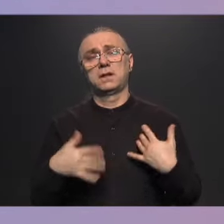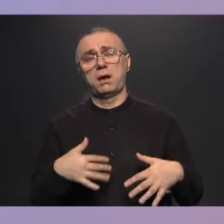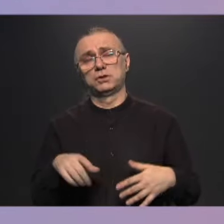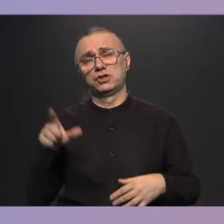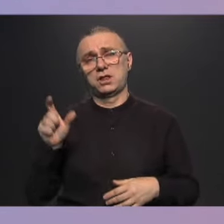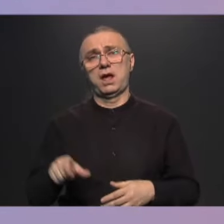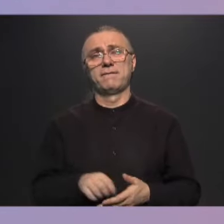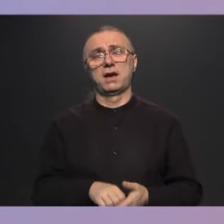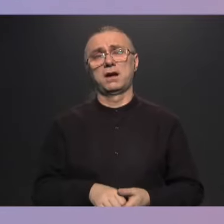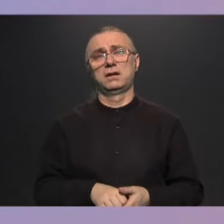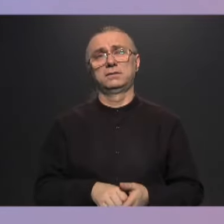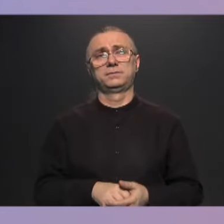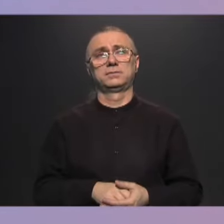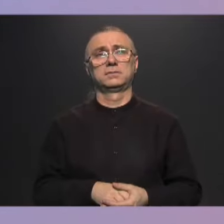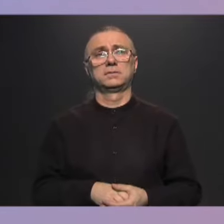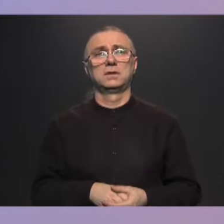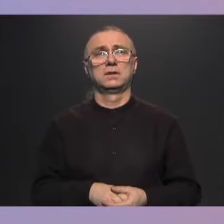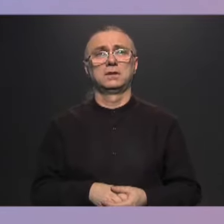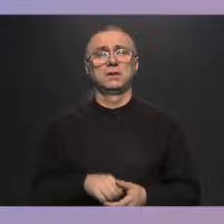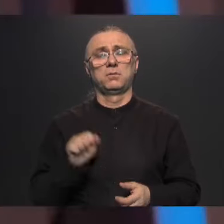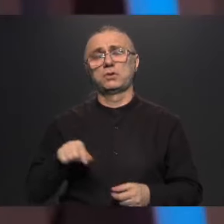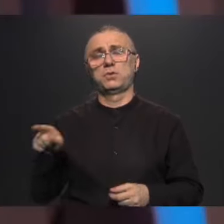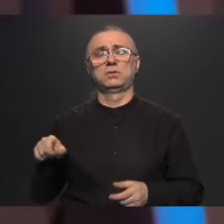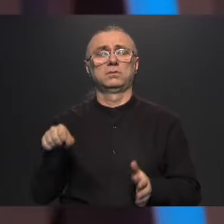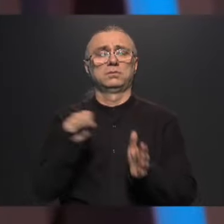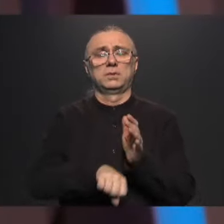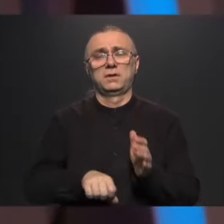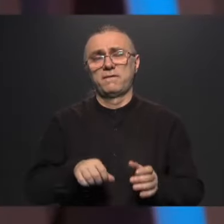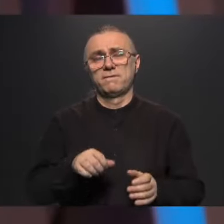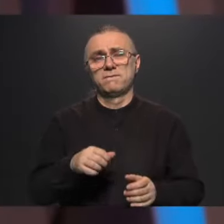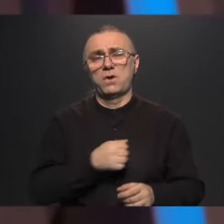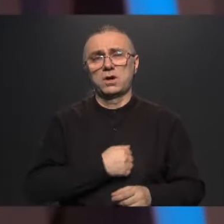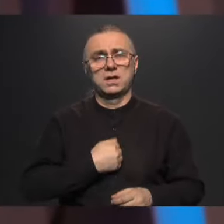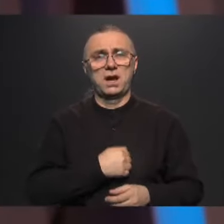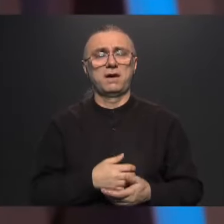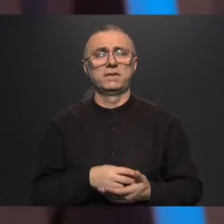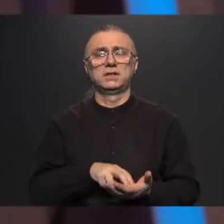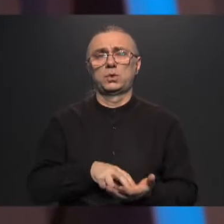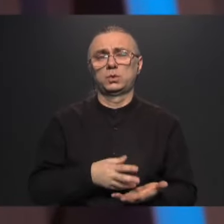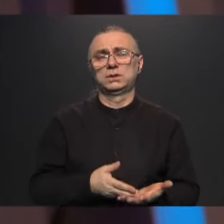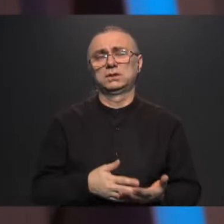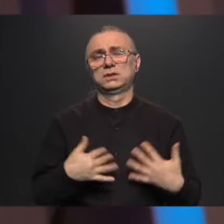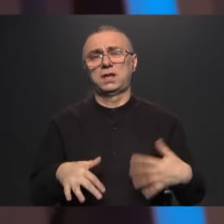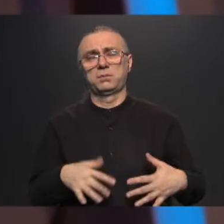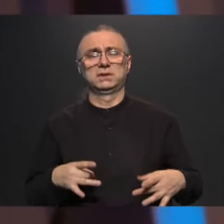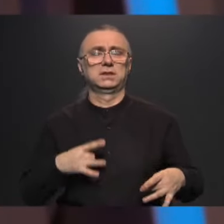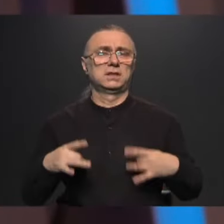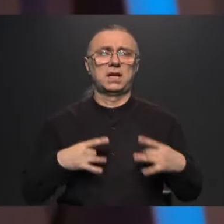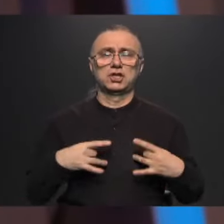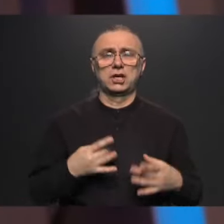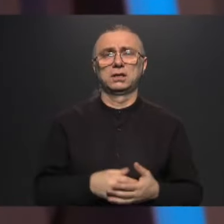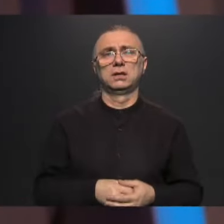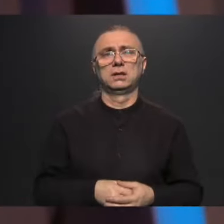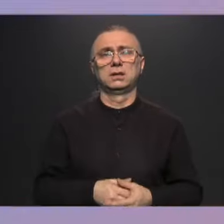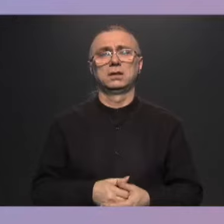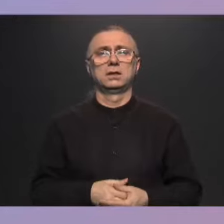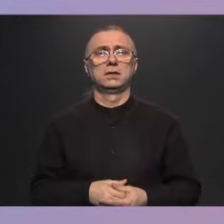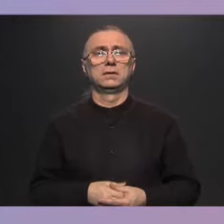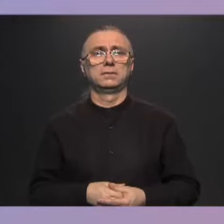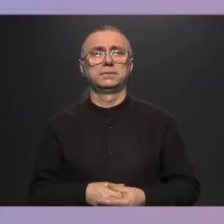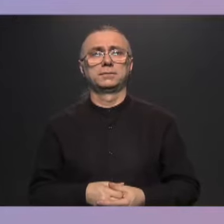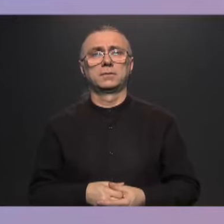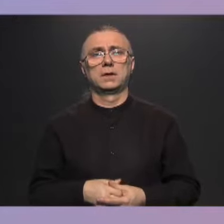что, может быть, это было в гневе сделано, может, это было как-то из трусости, из слабости, из раздражения. Я думаю, что вряд ли бы